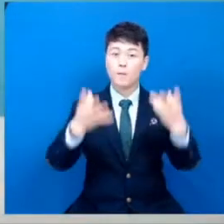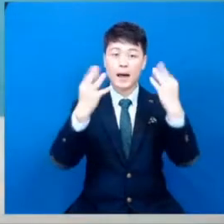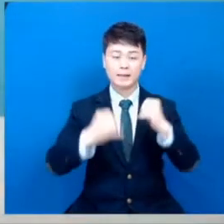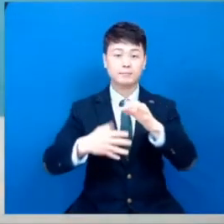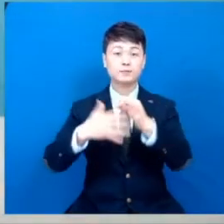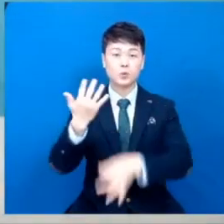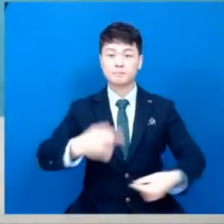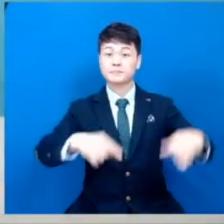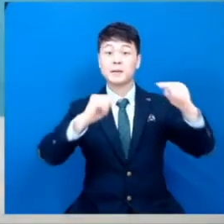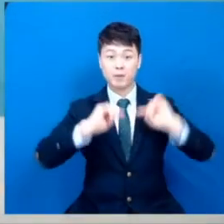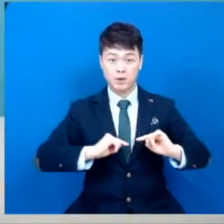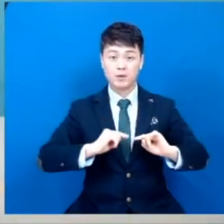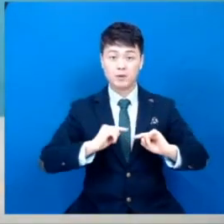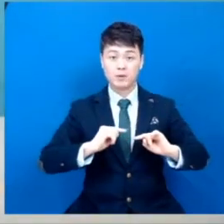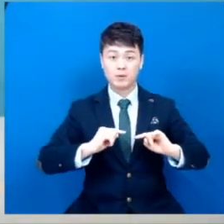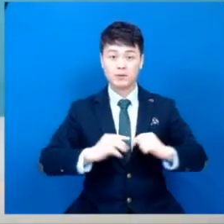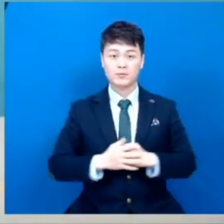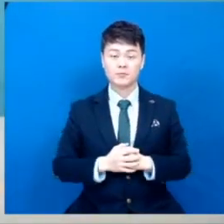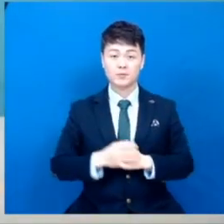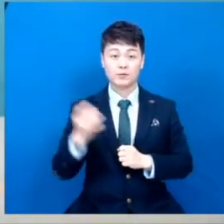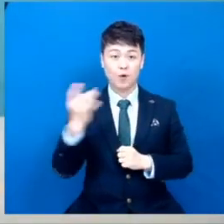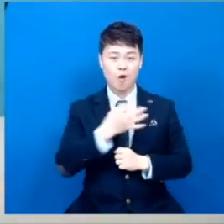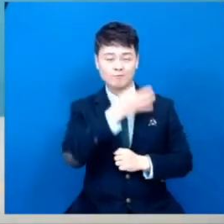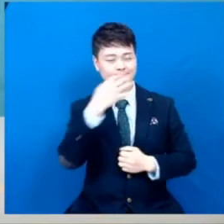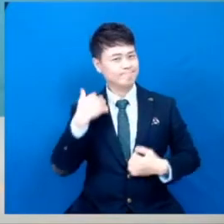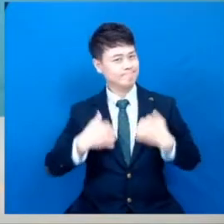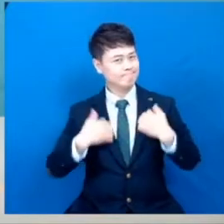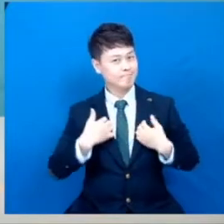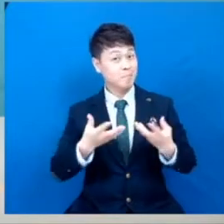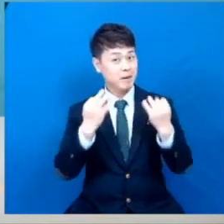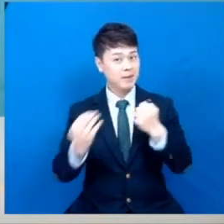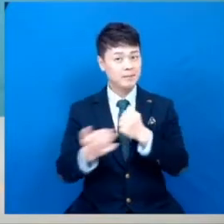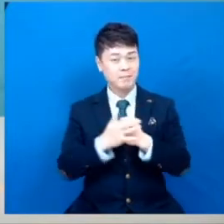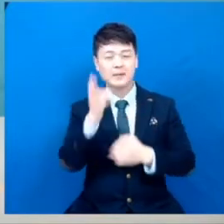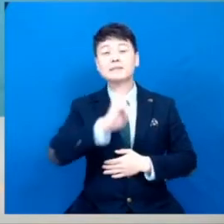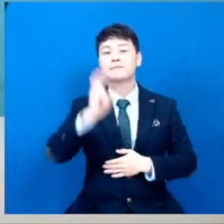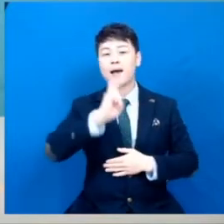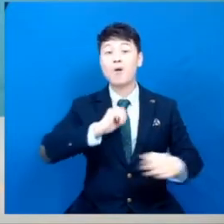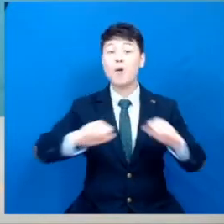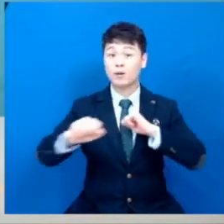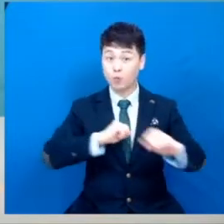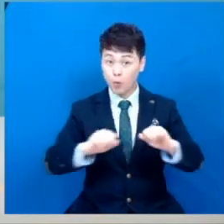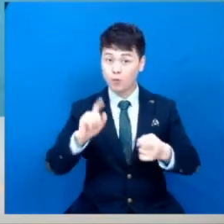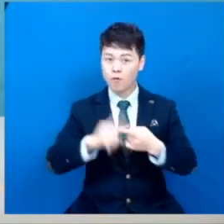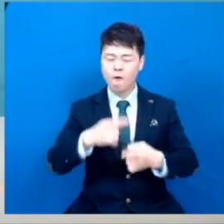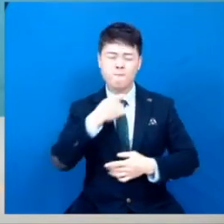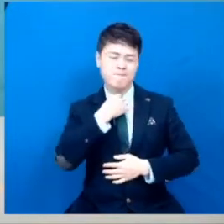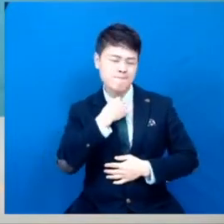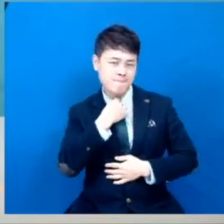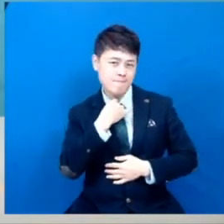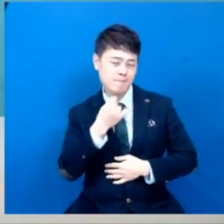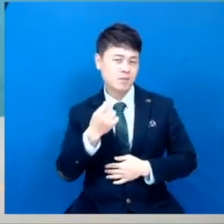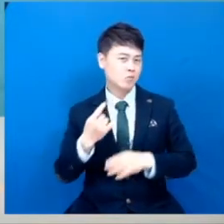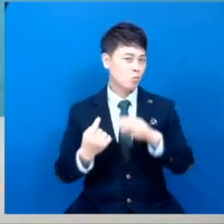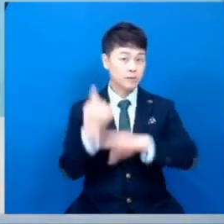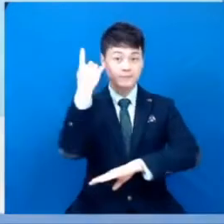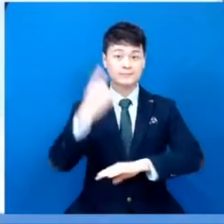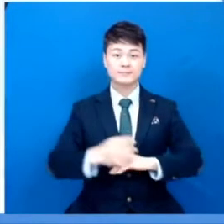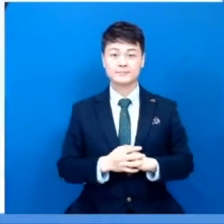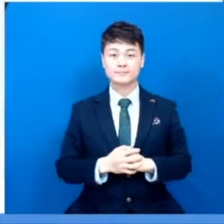프로그램에 참여하기 흥이 많은 이윤을 위한 음악활동 운영 등에 대한 욕구가 높았습니다